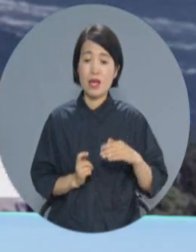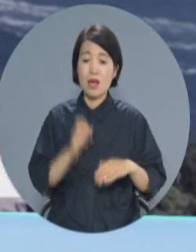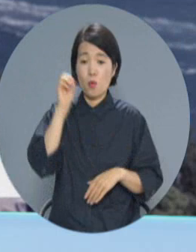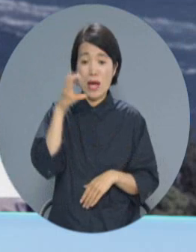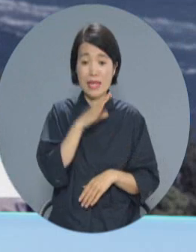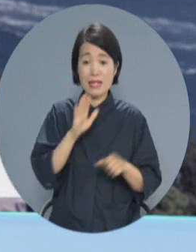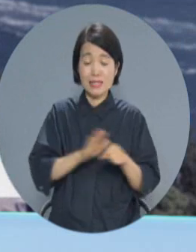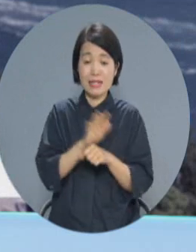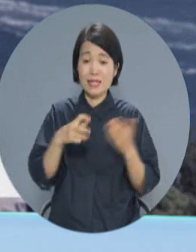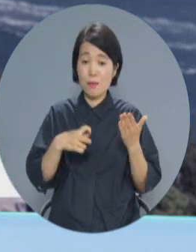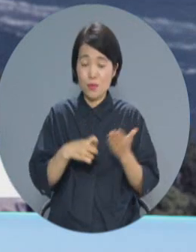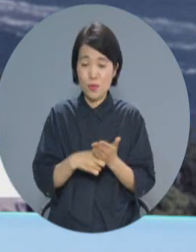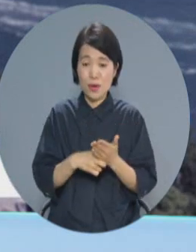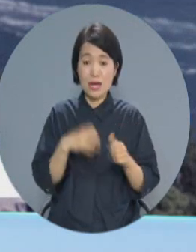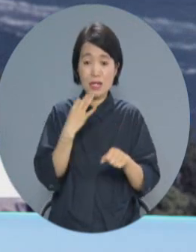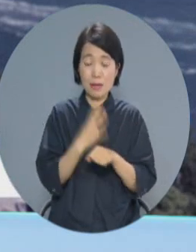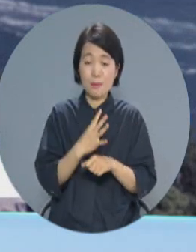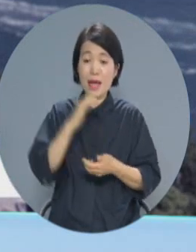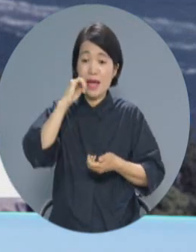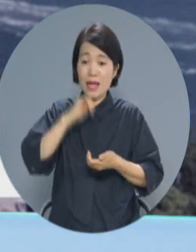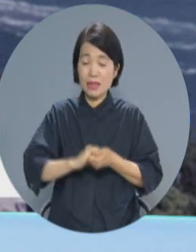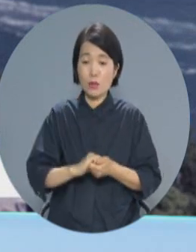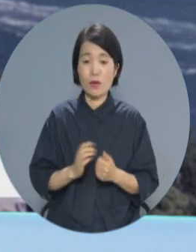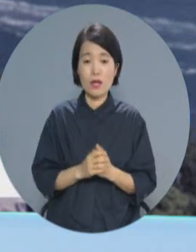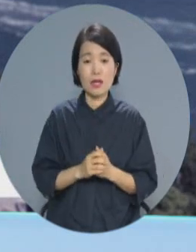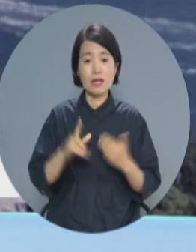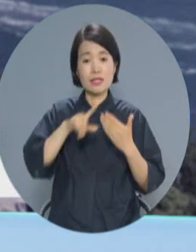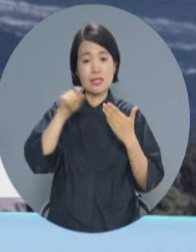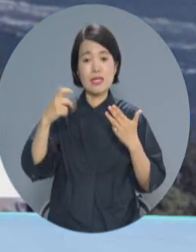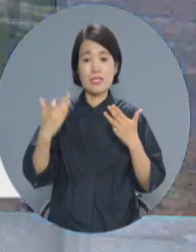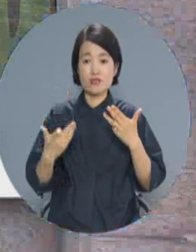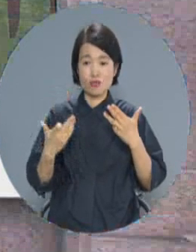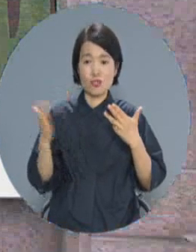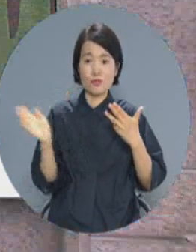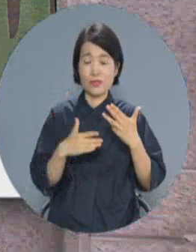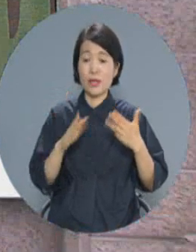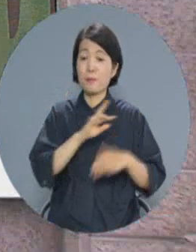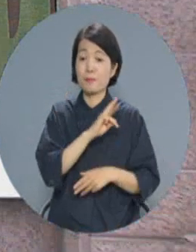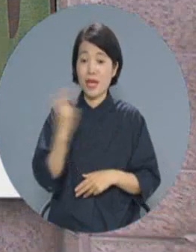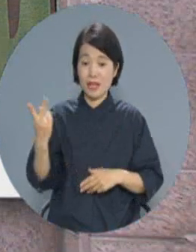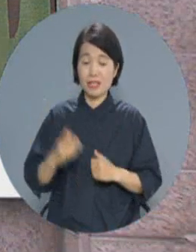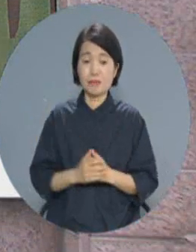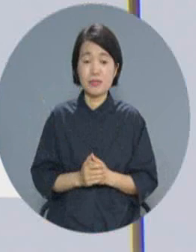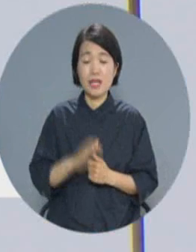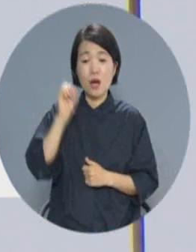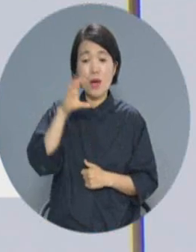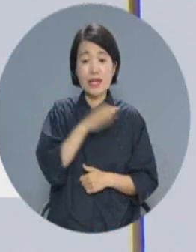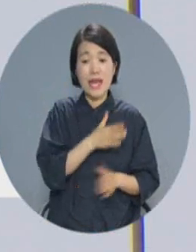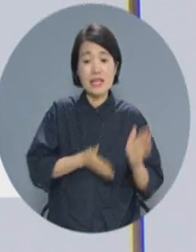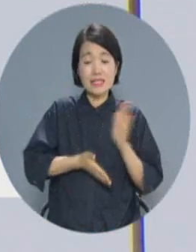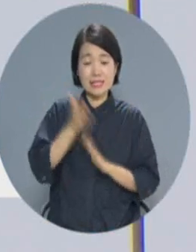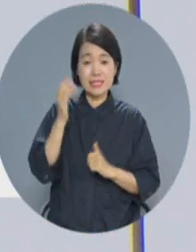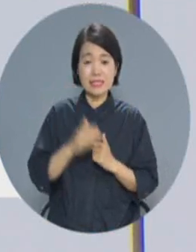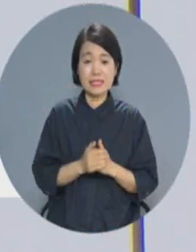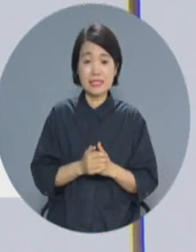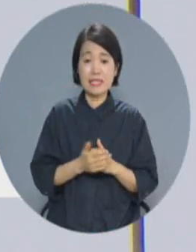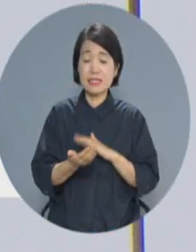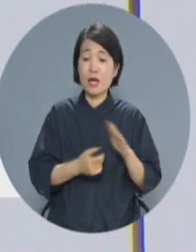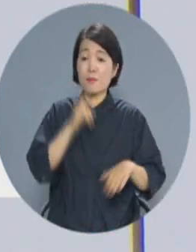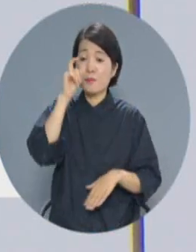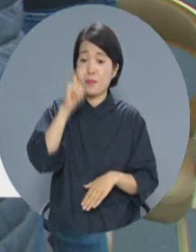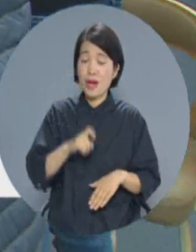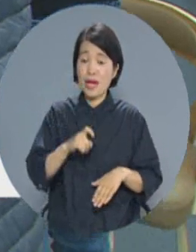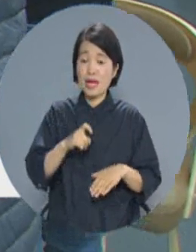광양사랑상품권의 형태와 구입 한도 등이 다음 달 19일부터 변경됩니다. 광양시는 선불식 카드인